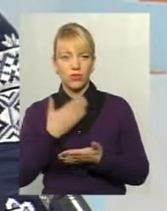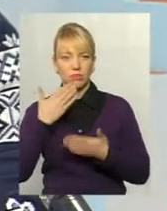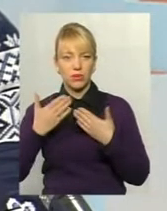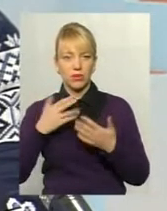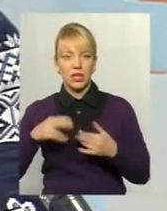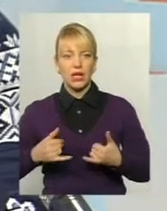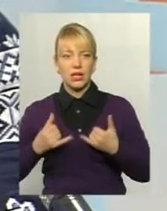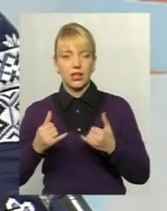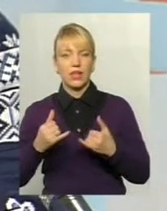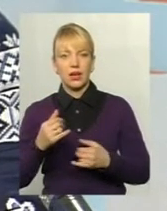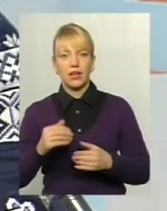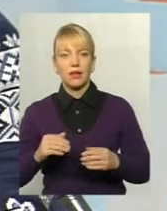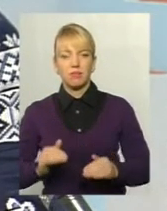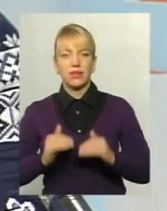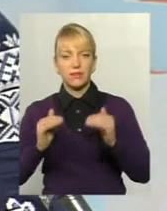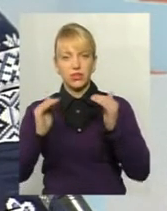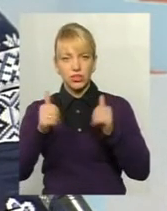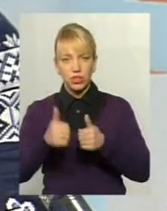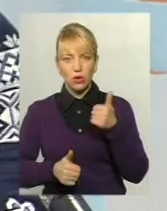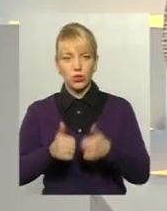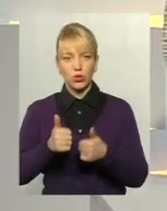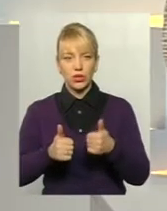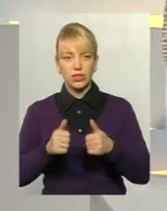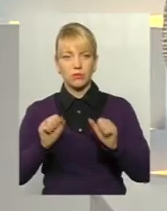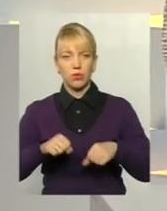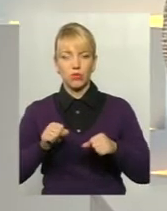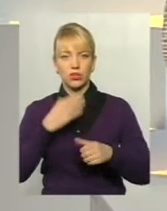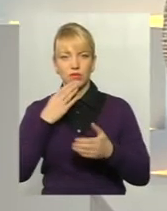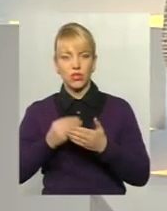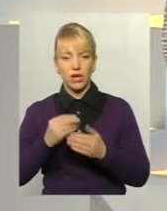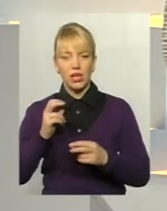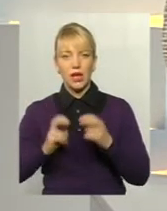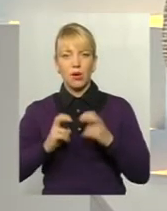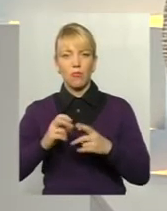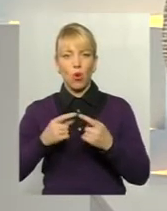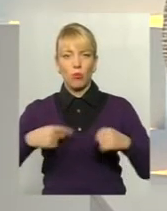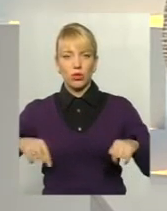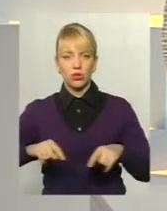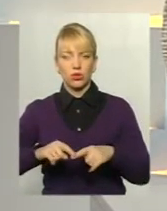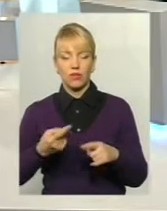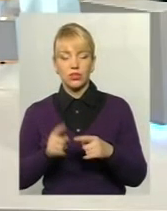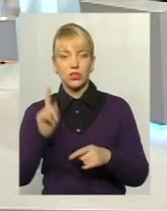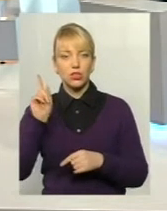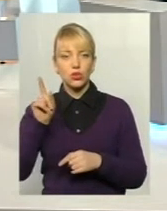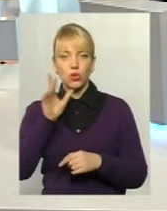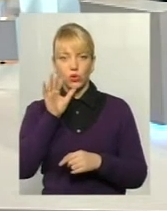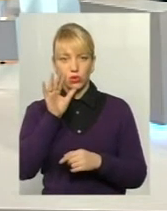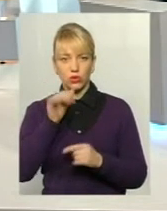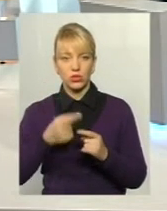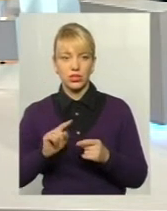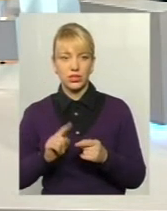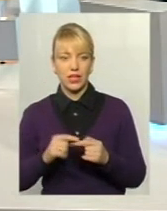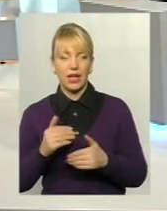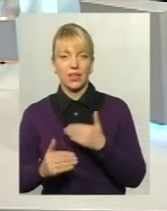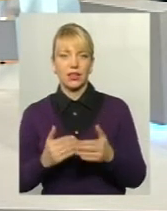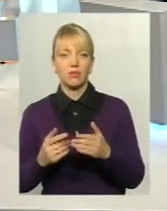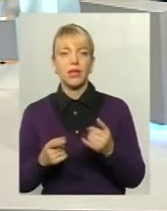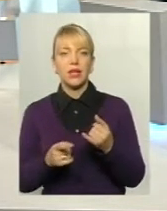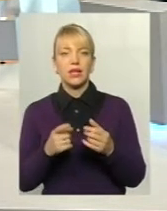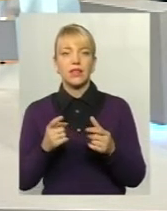підвищення конкурентоспроможності своєї промисловості. І з того часу цей етап розвитку промисловості став називатися